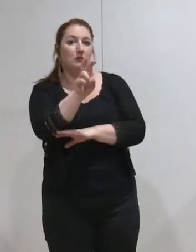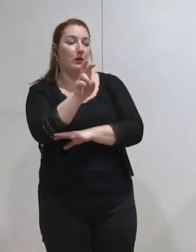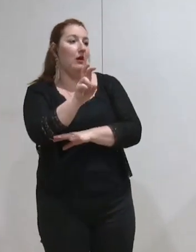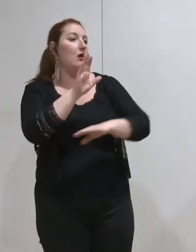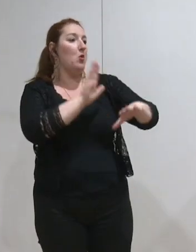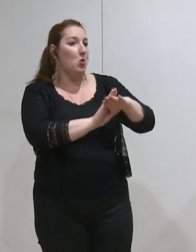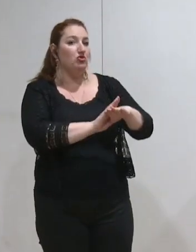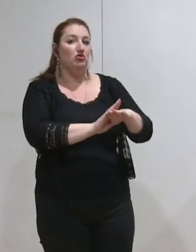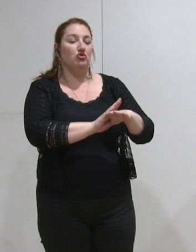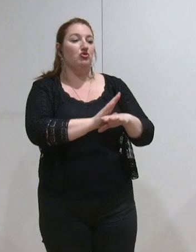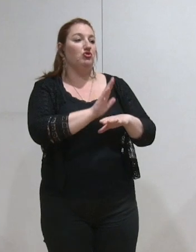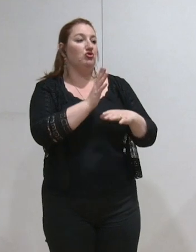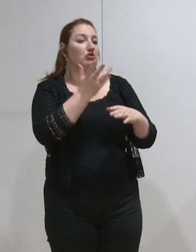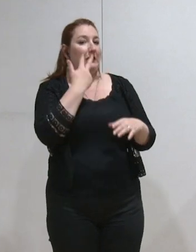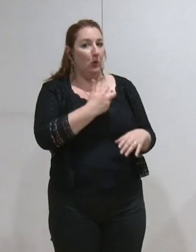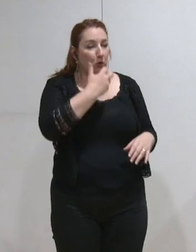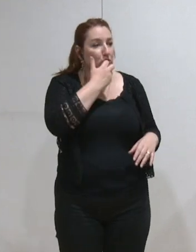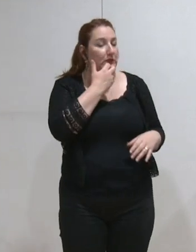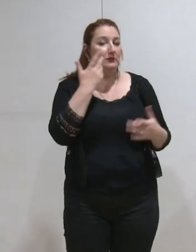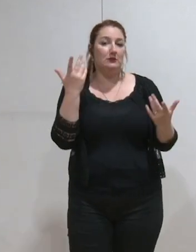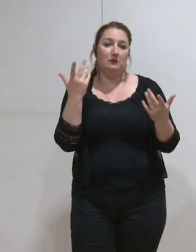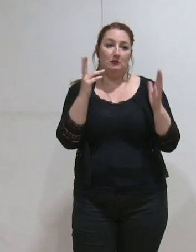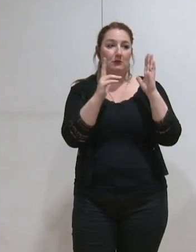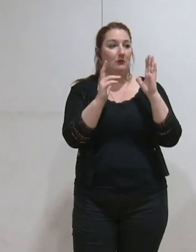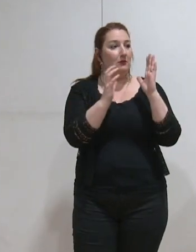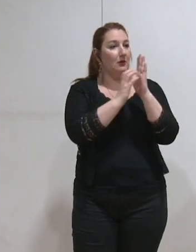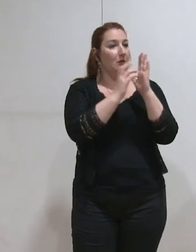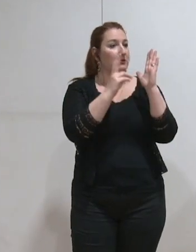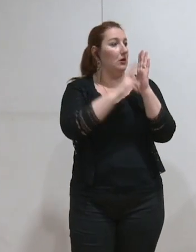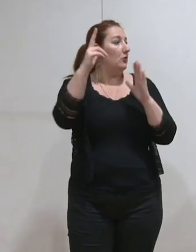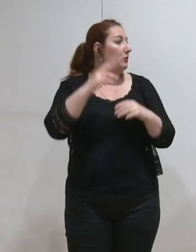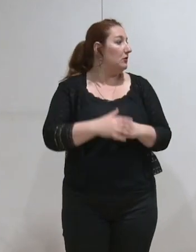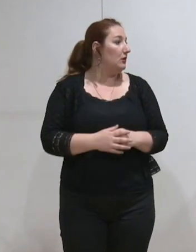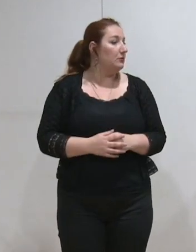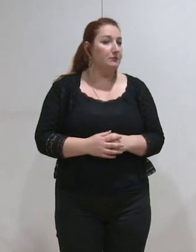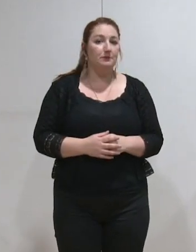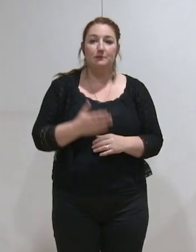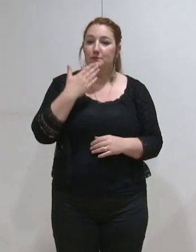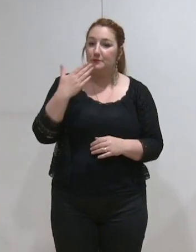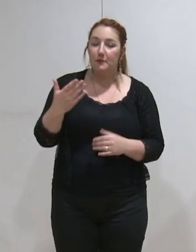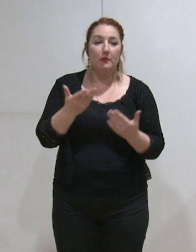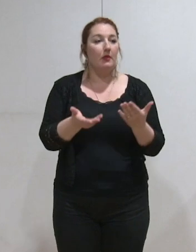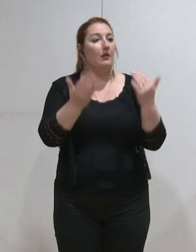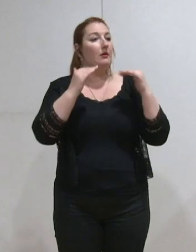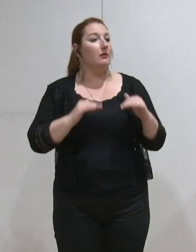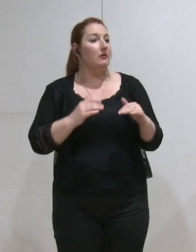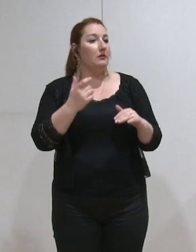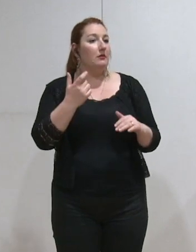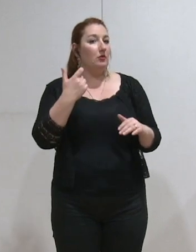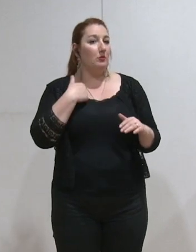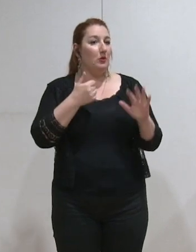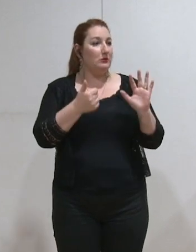écologistes cette délibération est donc adoptée je vous remercie nous passons à délibération numéro